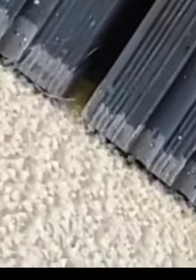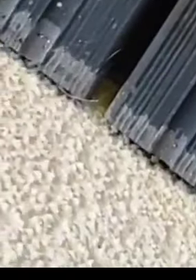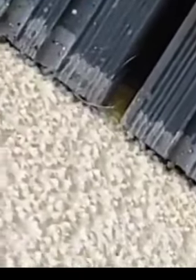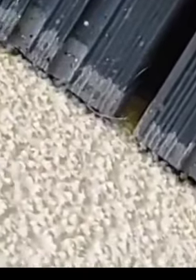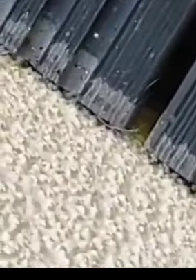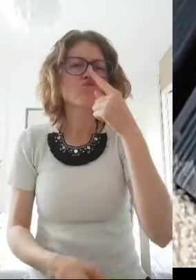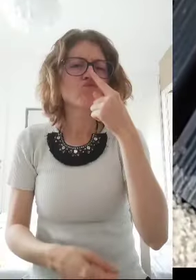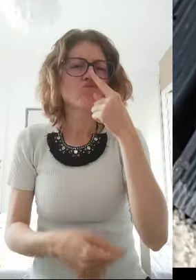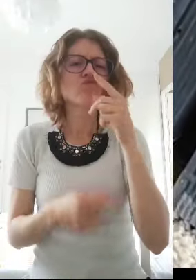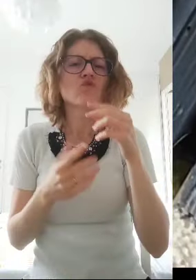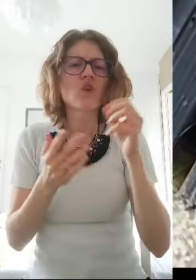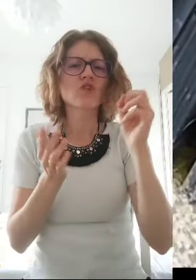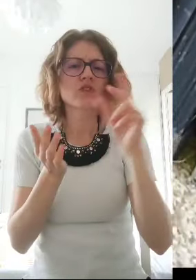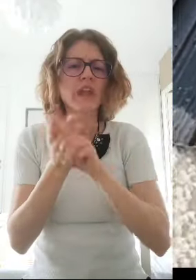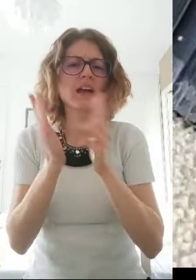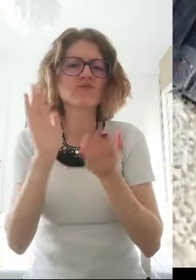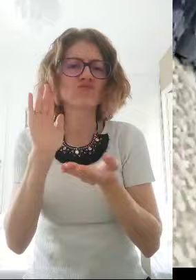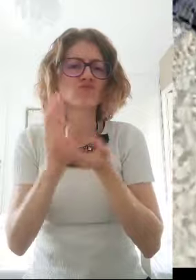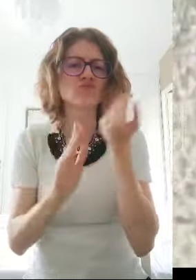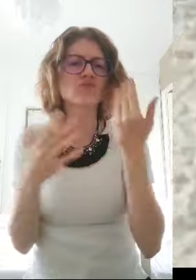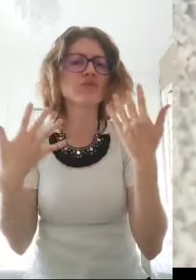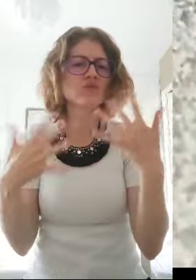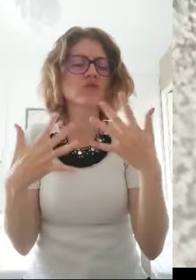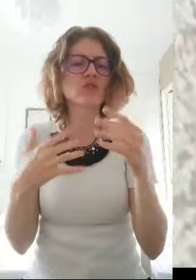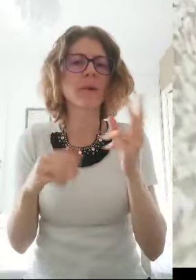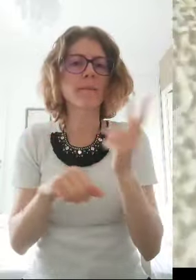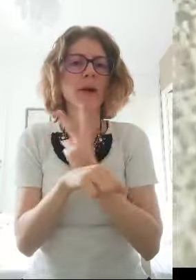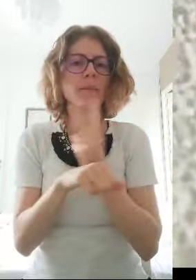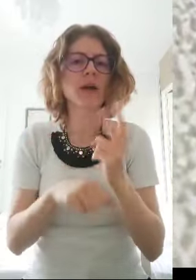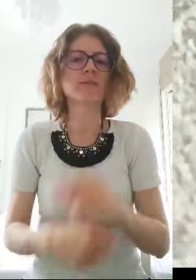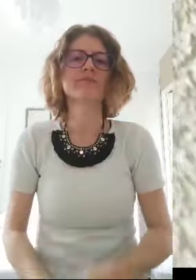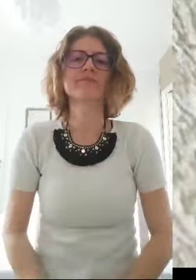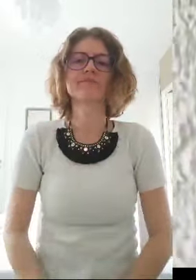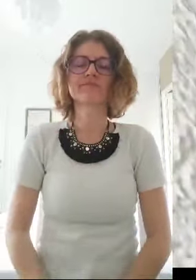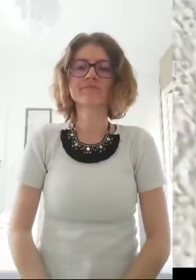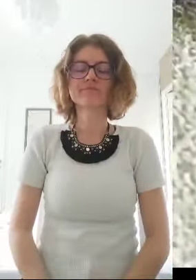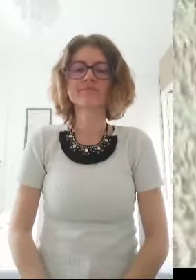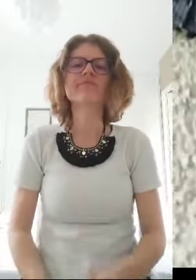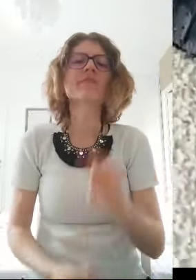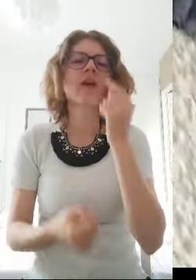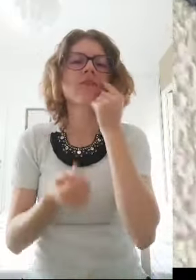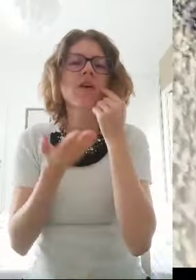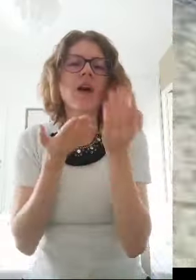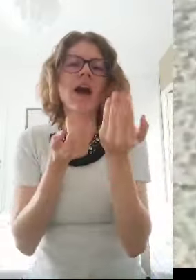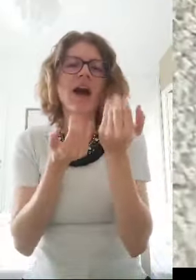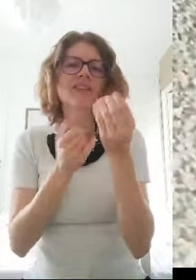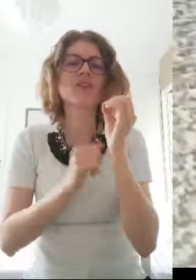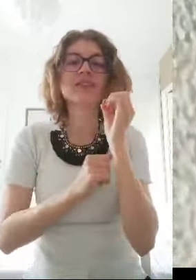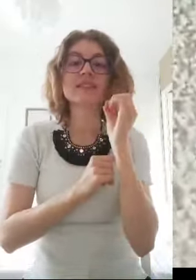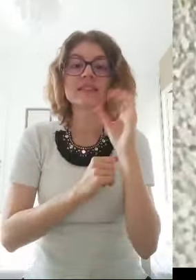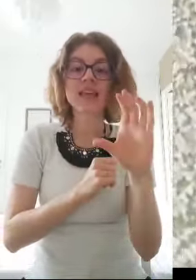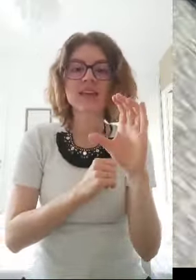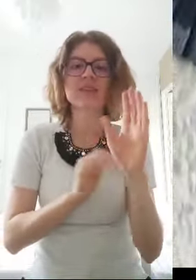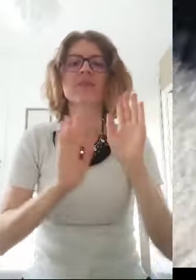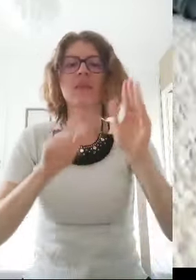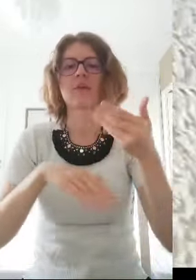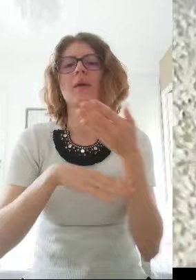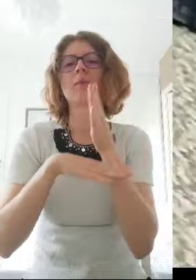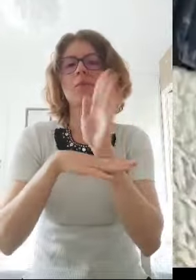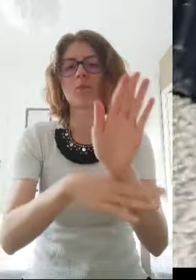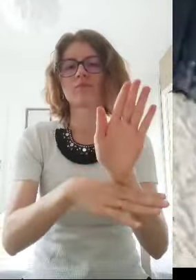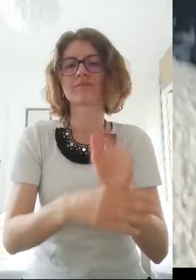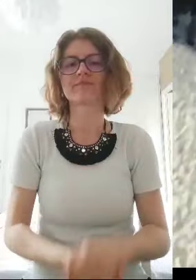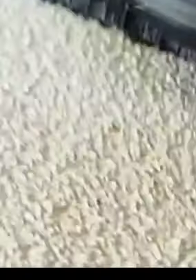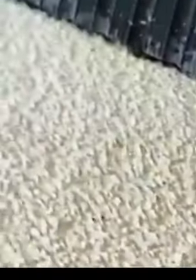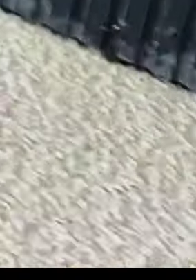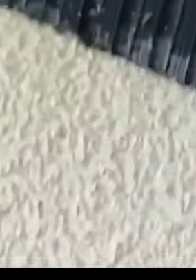J'ai l'impression que c'est quand même plutôt bien parti. Je vais attendre de voir ce que ça donne une fois sec et